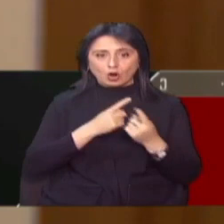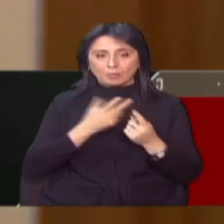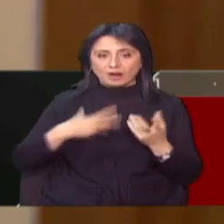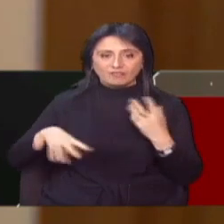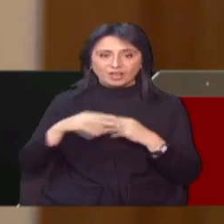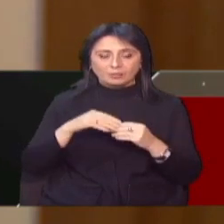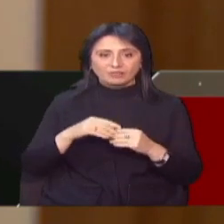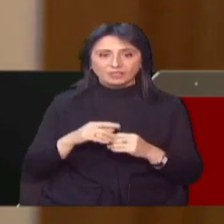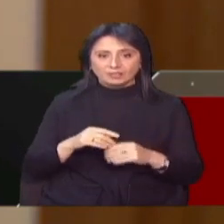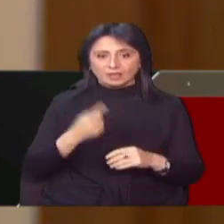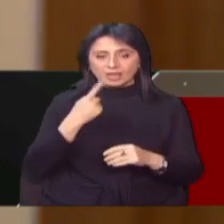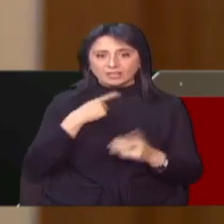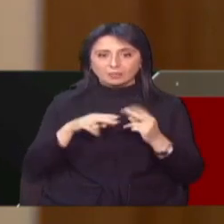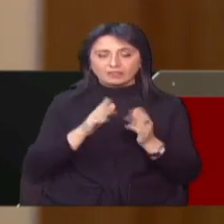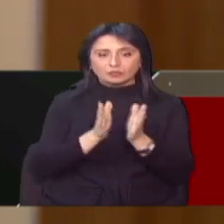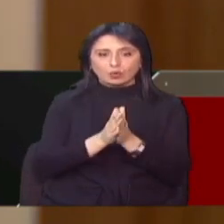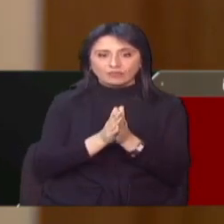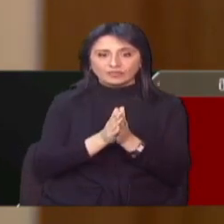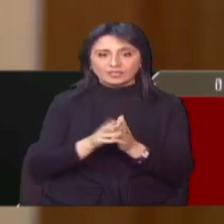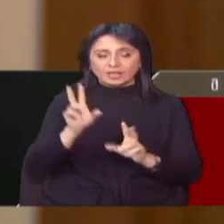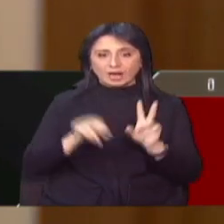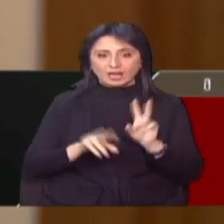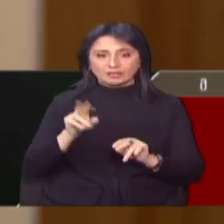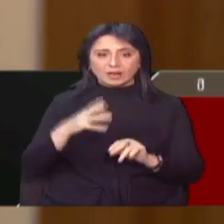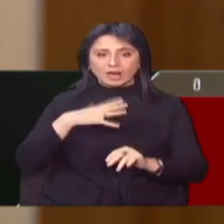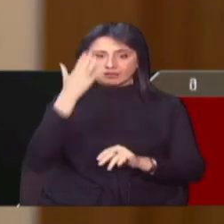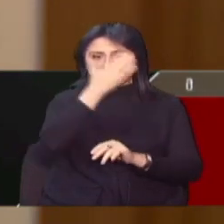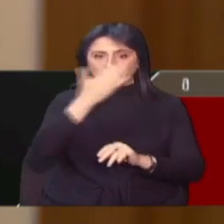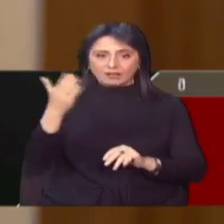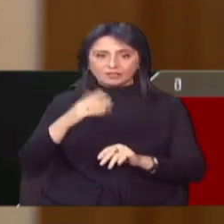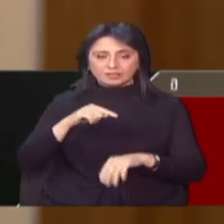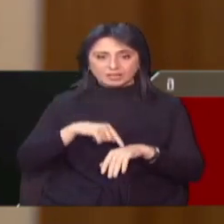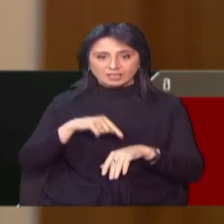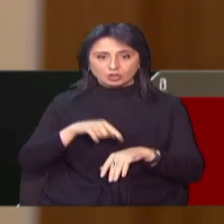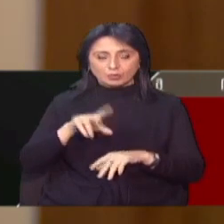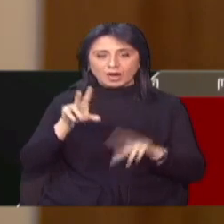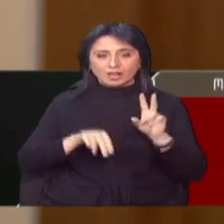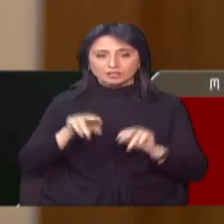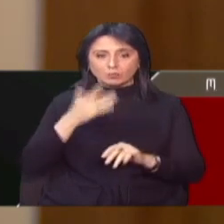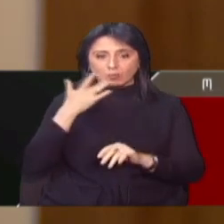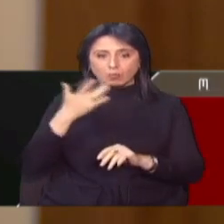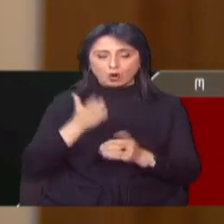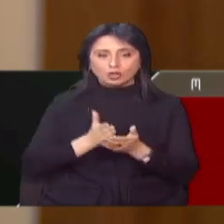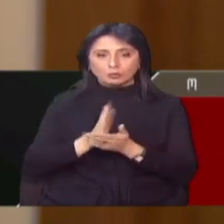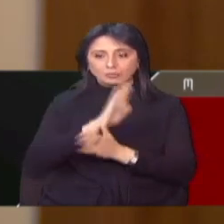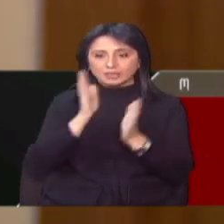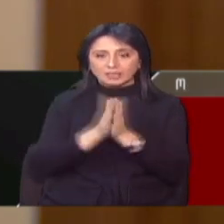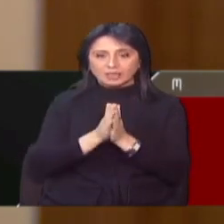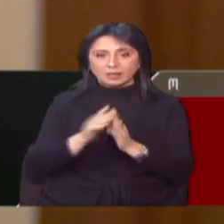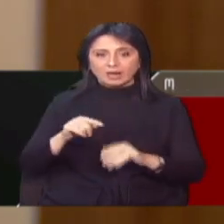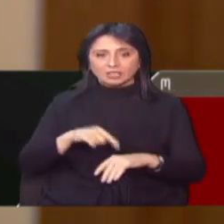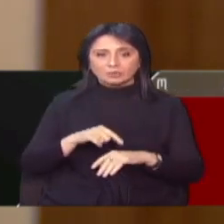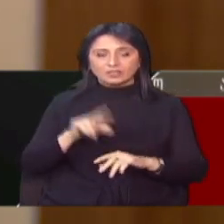ყველამ ერთხმად ვთხოვეთ მათ რომ გაითვალისწინონ ქართველი ხალხის განწყობა, გაითვალისწინონ პოლიტიკური სპექტრის მთლიანად